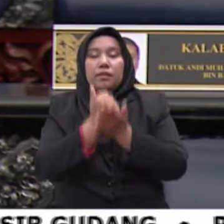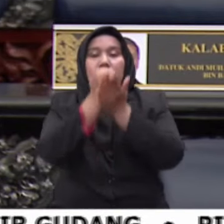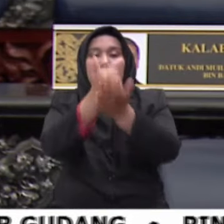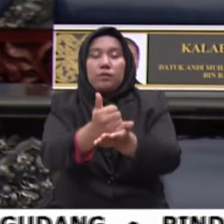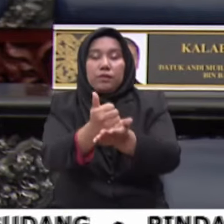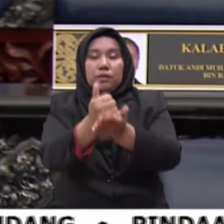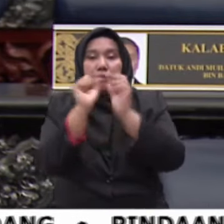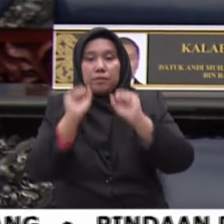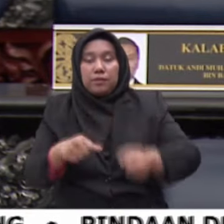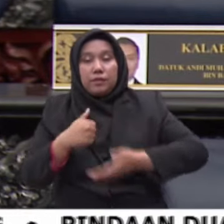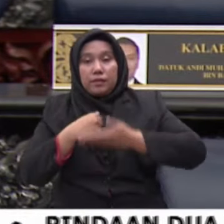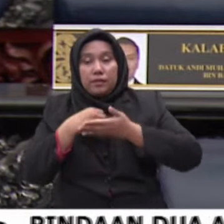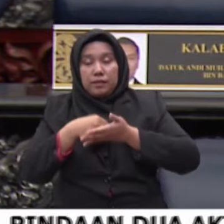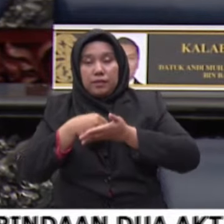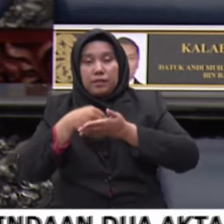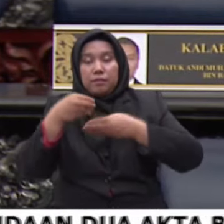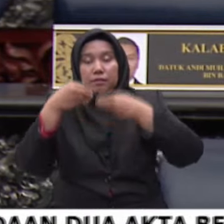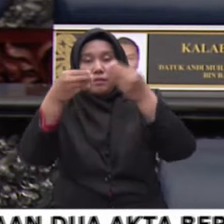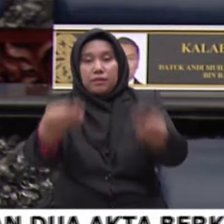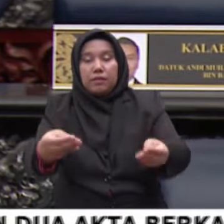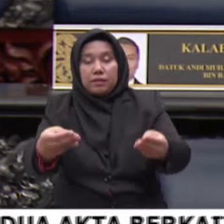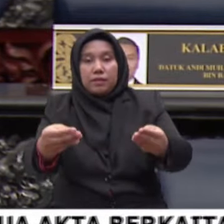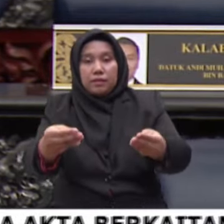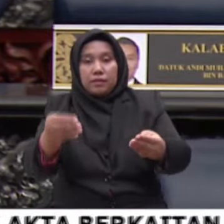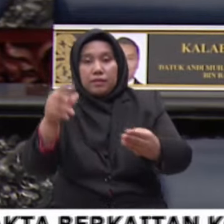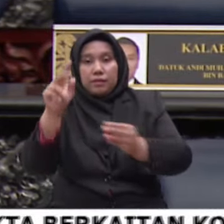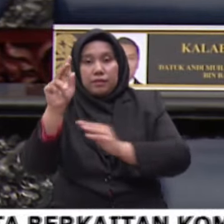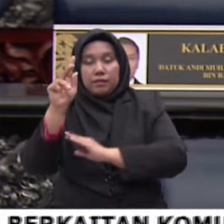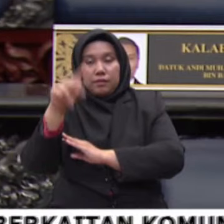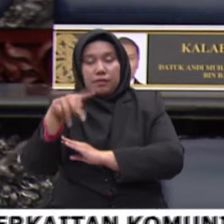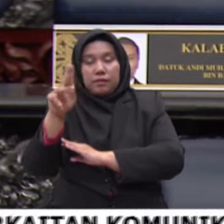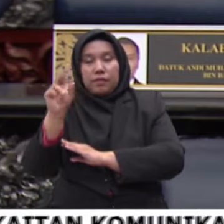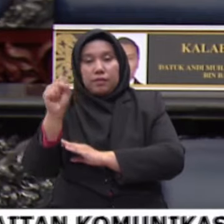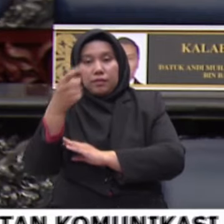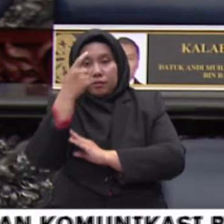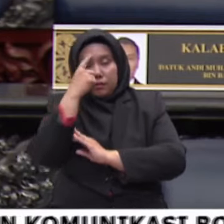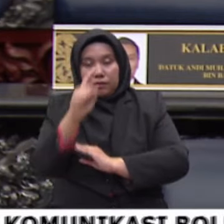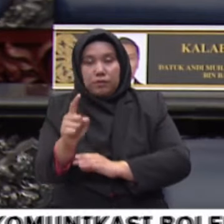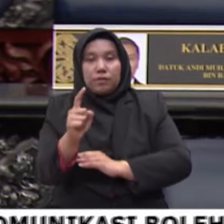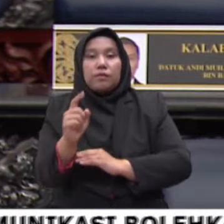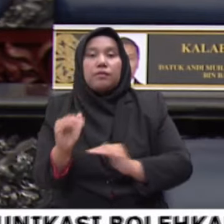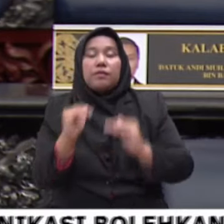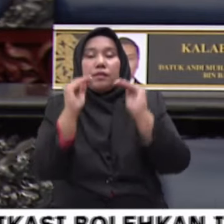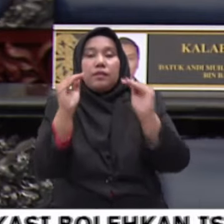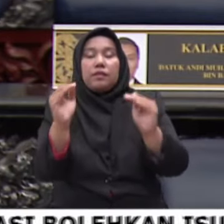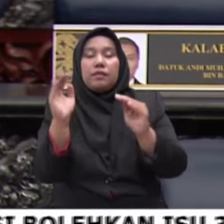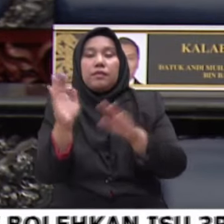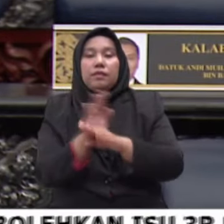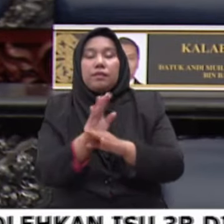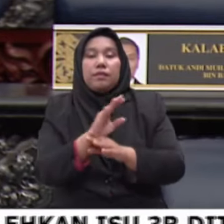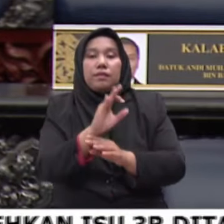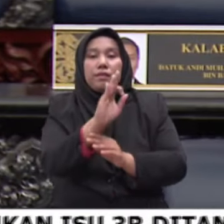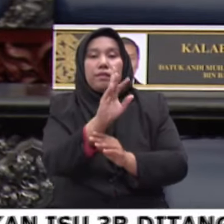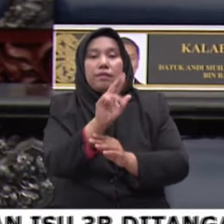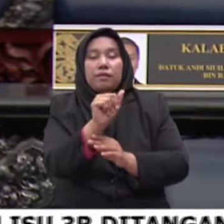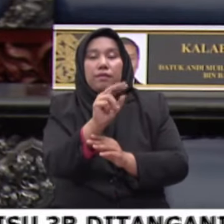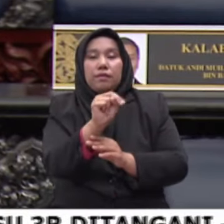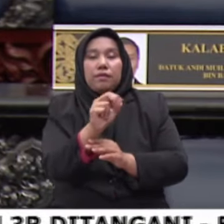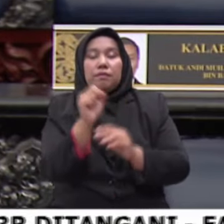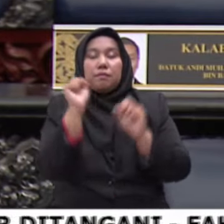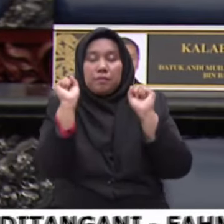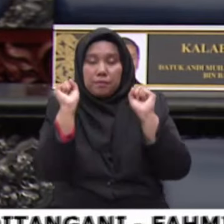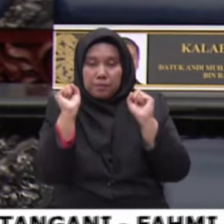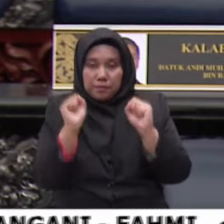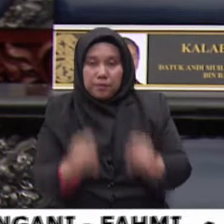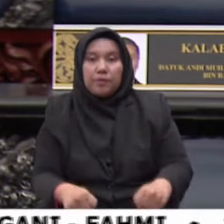yang akan diberikan kepada PKS untuk mentransformasi perniagaan mereka kepada francise supaya mampu berdaya